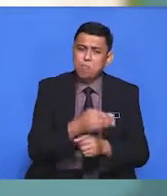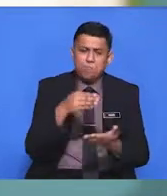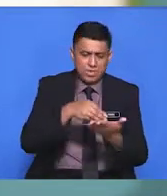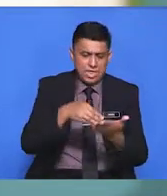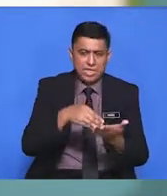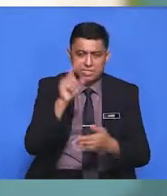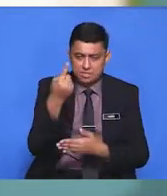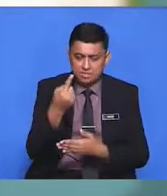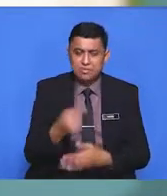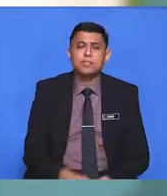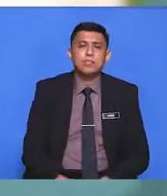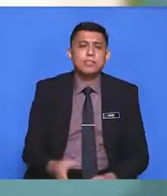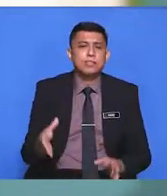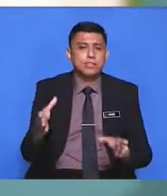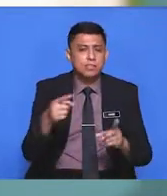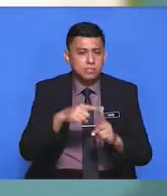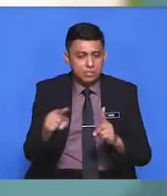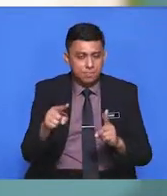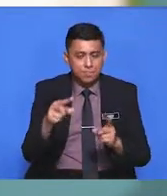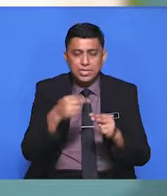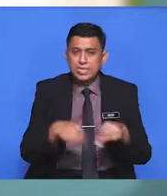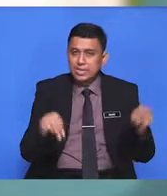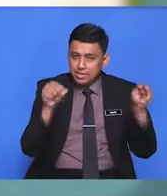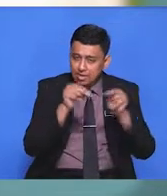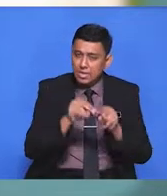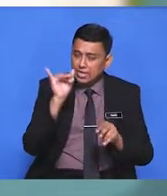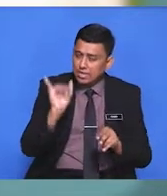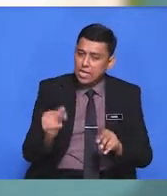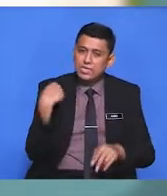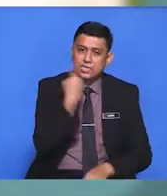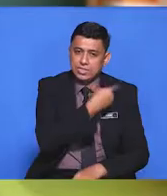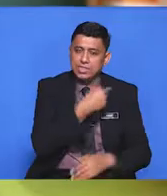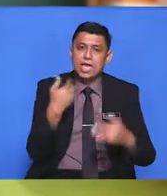bilangannya, tetapi pada nilai wang yang kita ada.